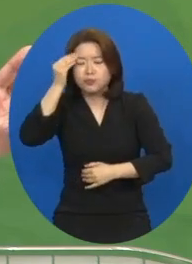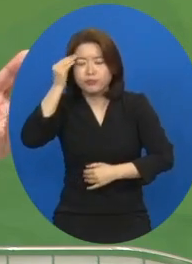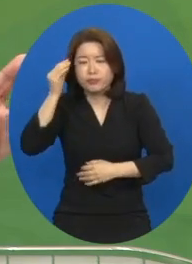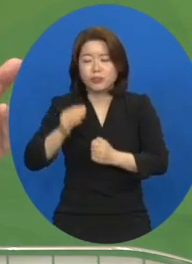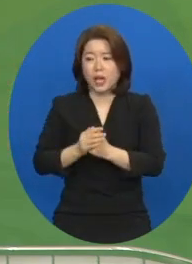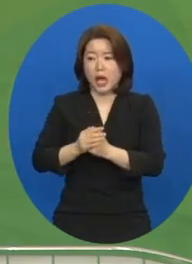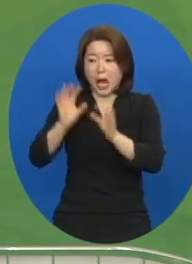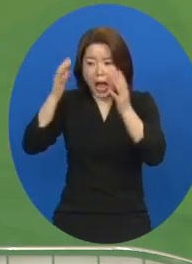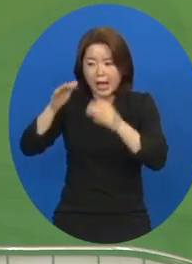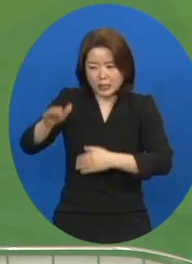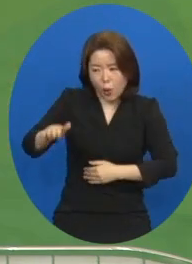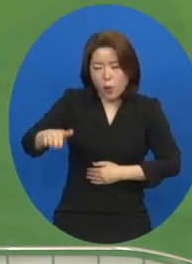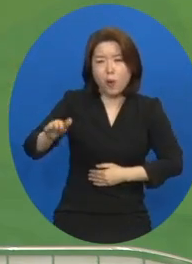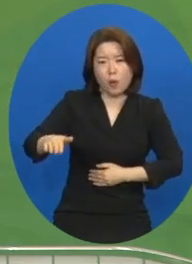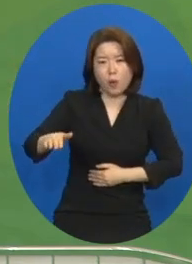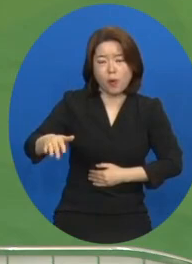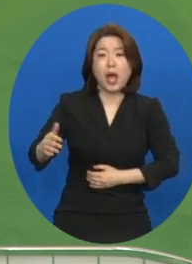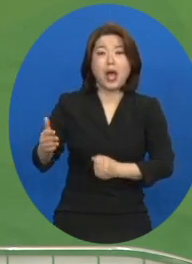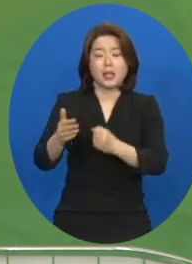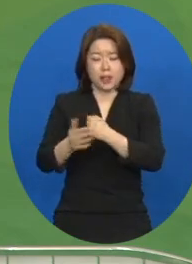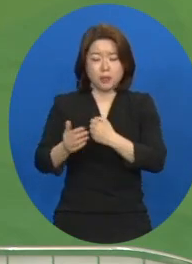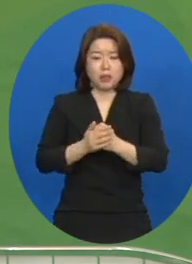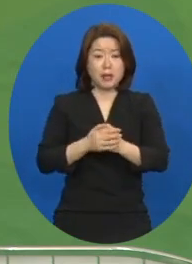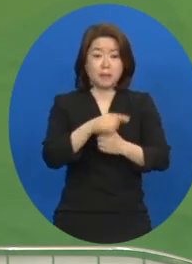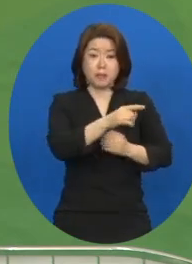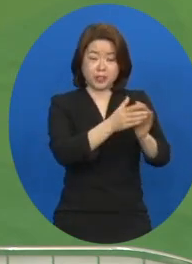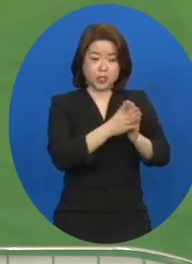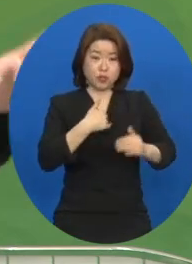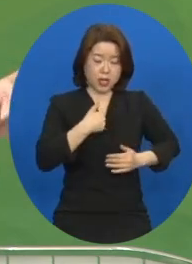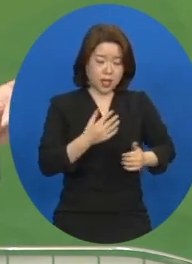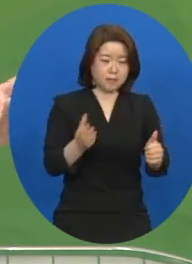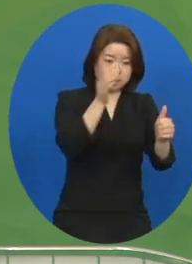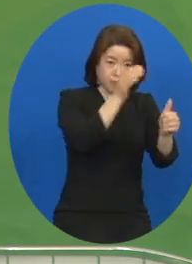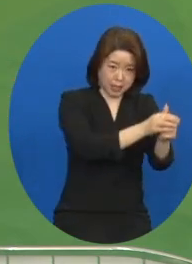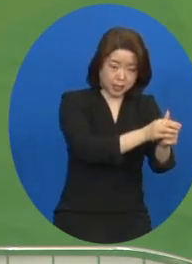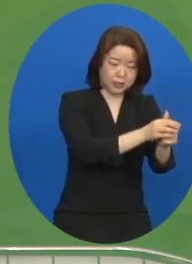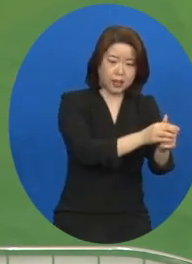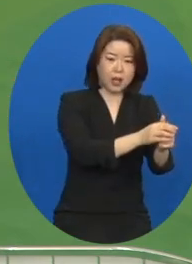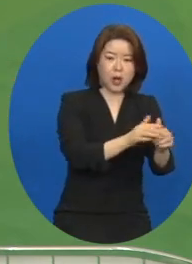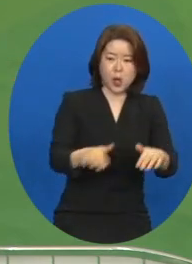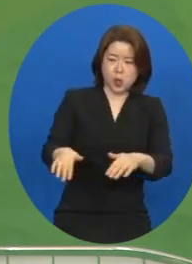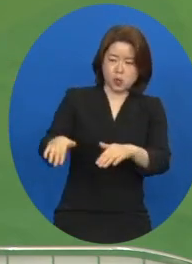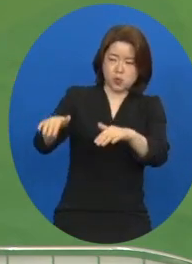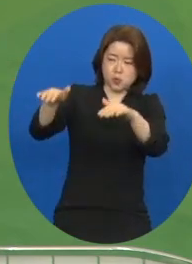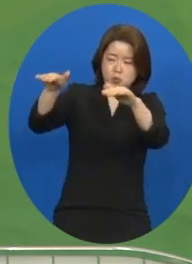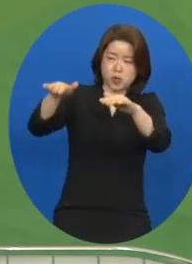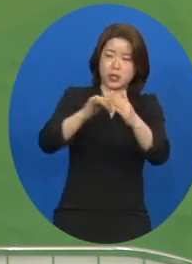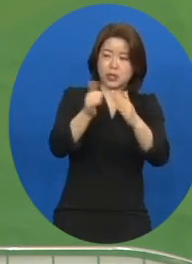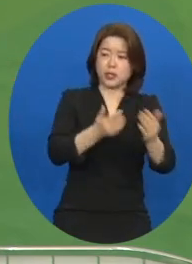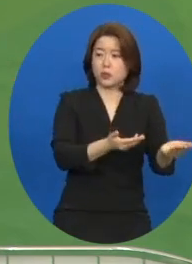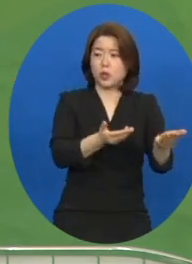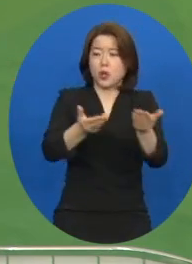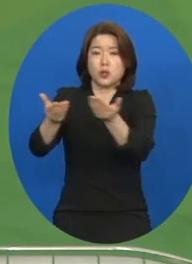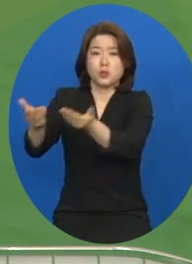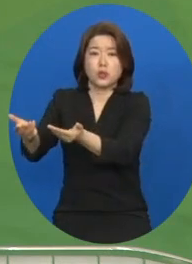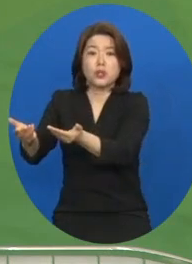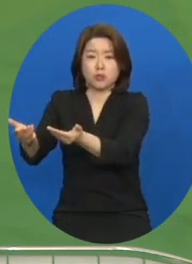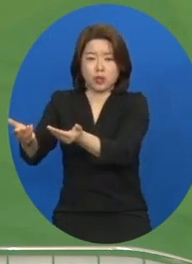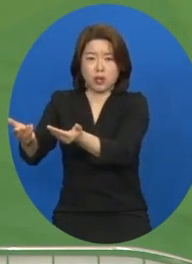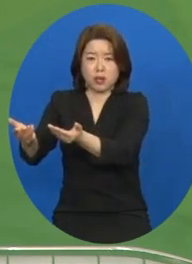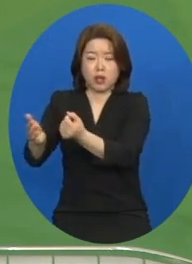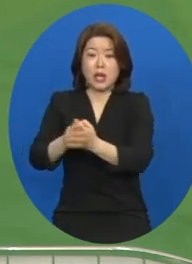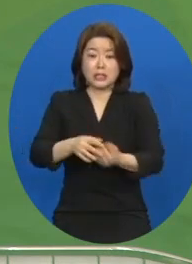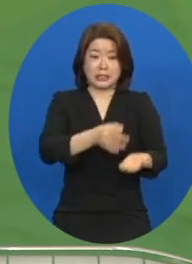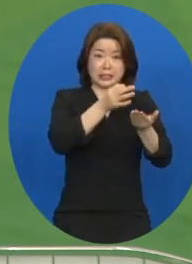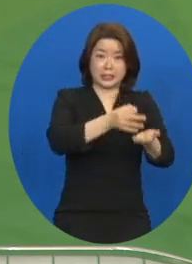어리니 맡아 있다가 그리고 가족들에게 전해달라고 그렇게 맡겨진